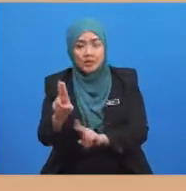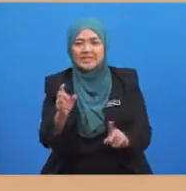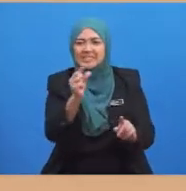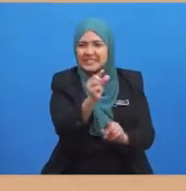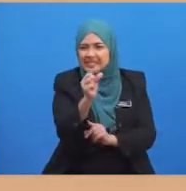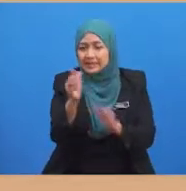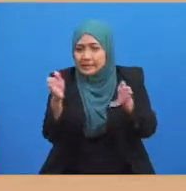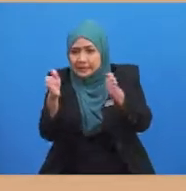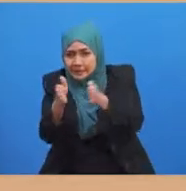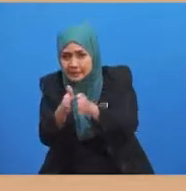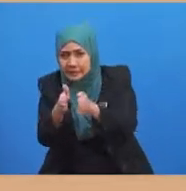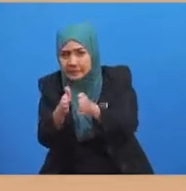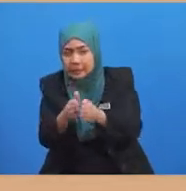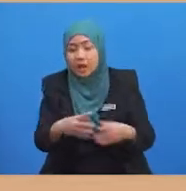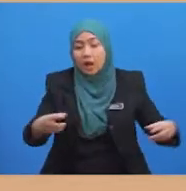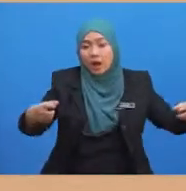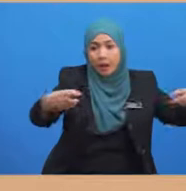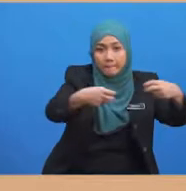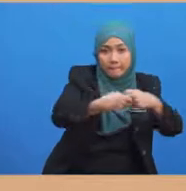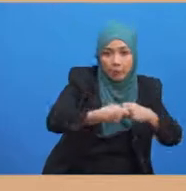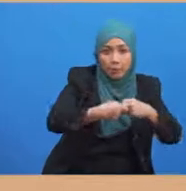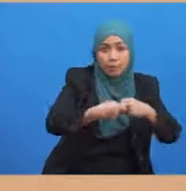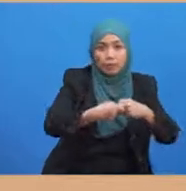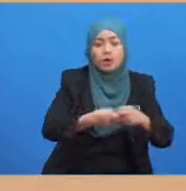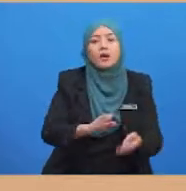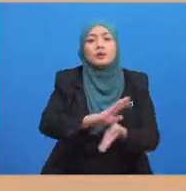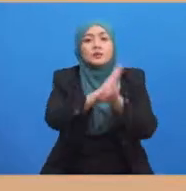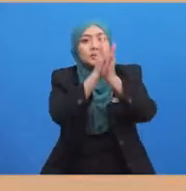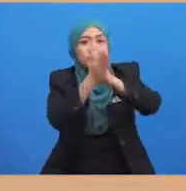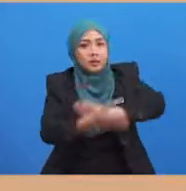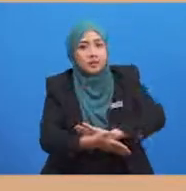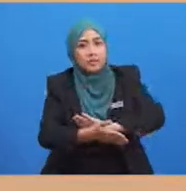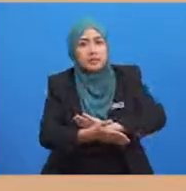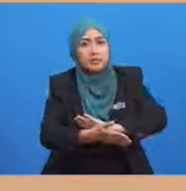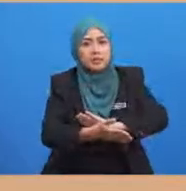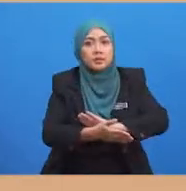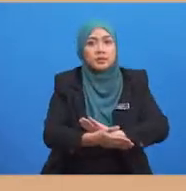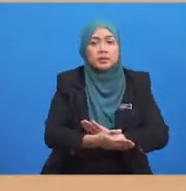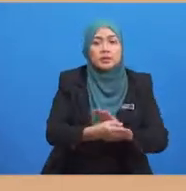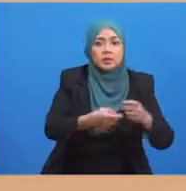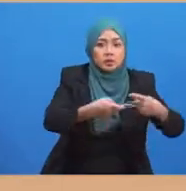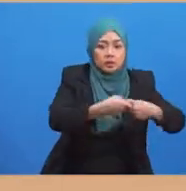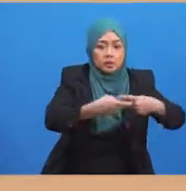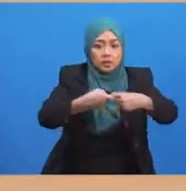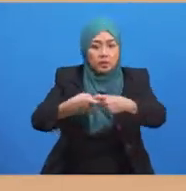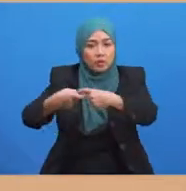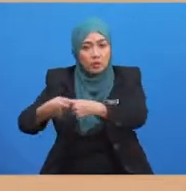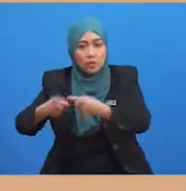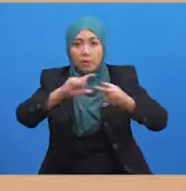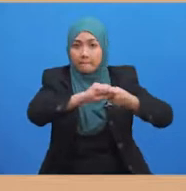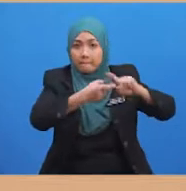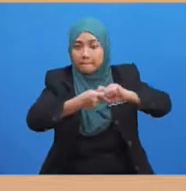bergabung bersama-sama secara kimia menjadi suatu rantai yang panjang.